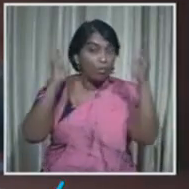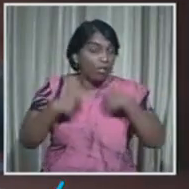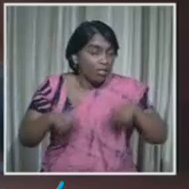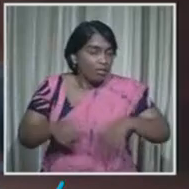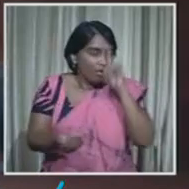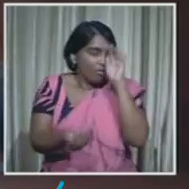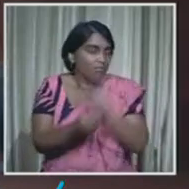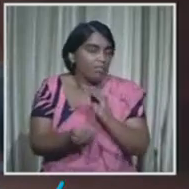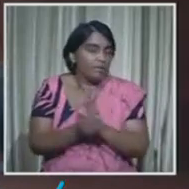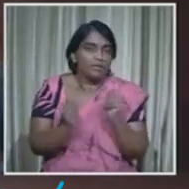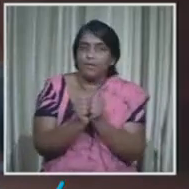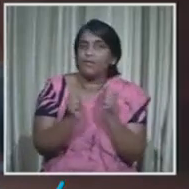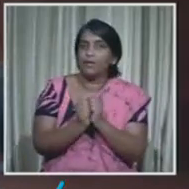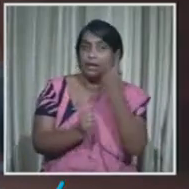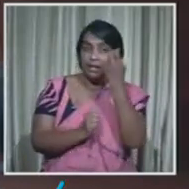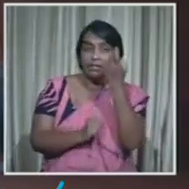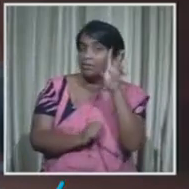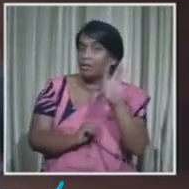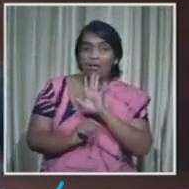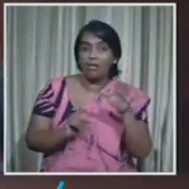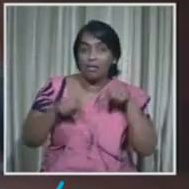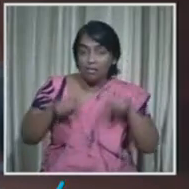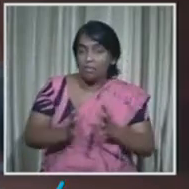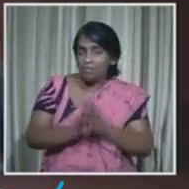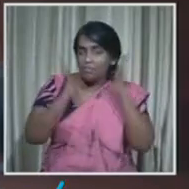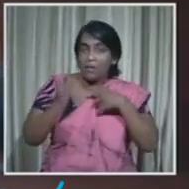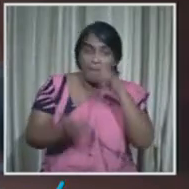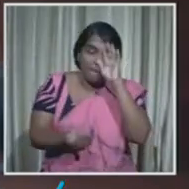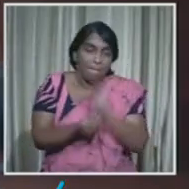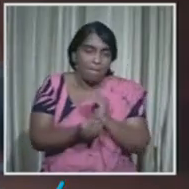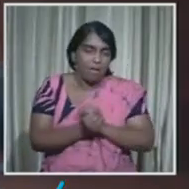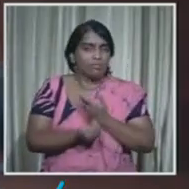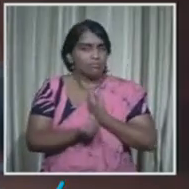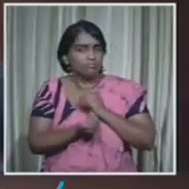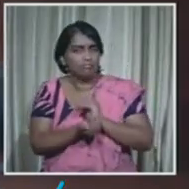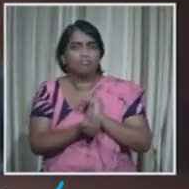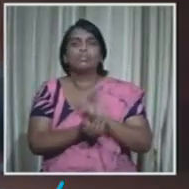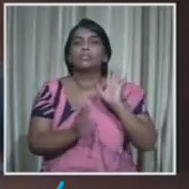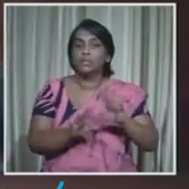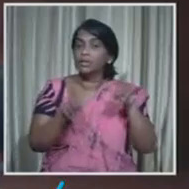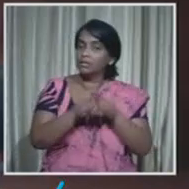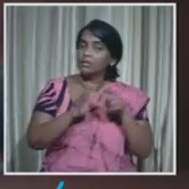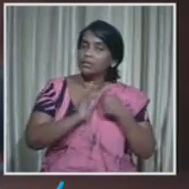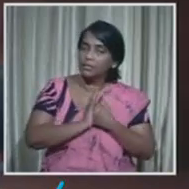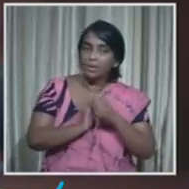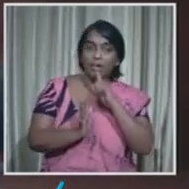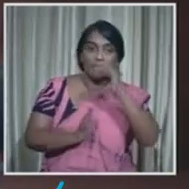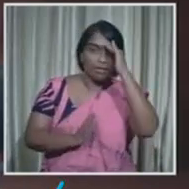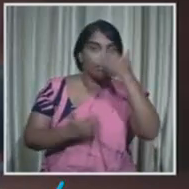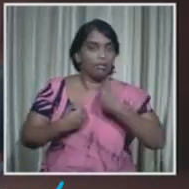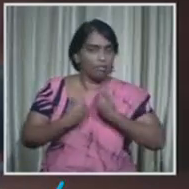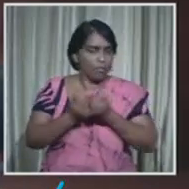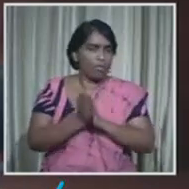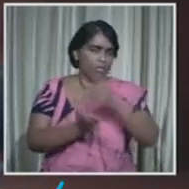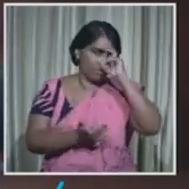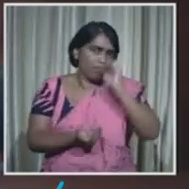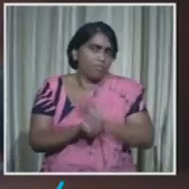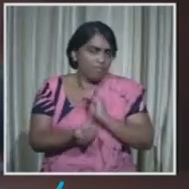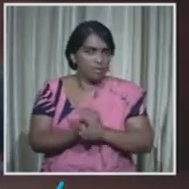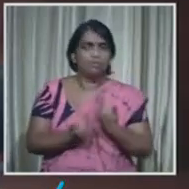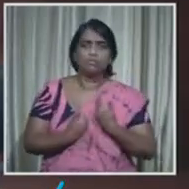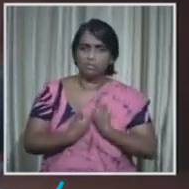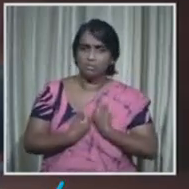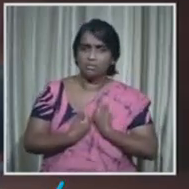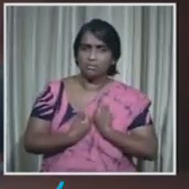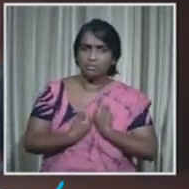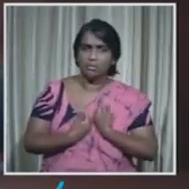සැලකිලිමත් වෙනවා 2013 ට වඩා වැඩියෙන් අපි ආරක්ෂාව ගැන සැලකිලිමත් වෙනවා ඒ නිසා ගරු කතානායකතුමනි මම මගේ ආරක්ෂාව ගැන සැලකිලිමත් වෙනවා